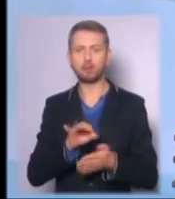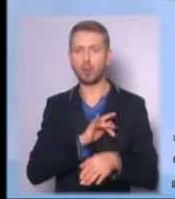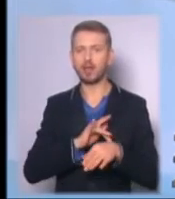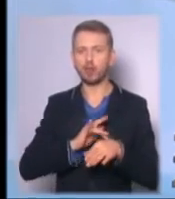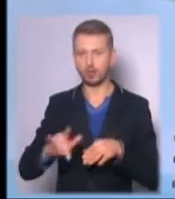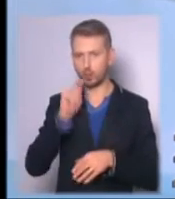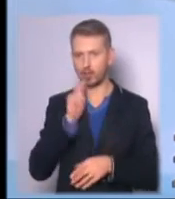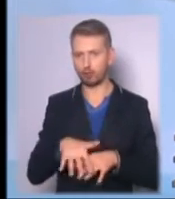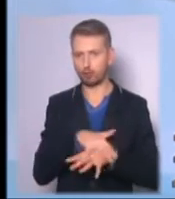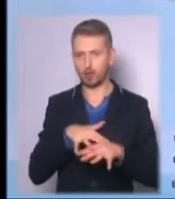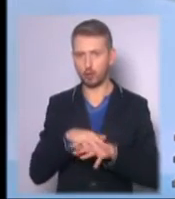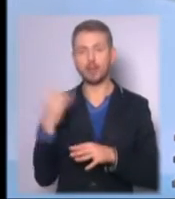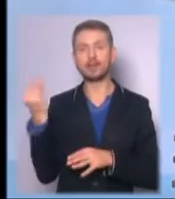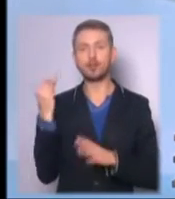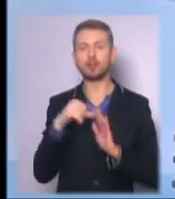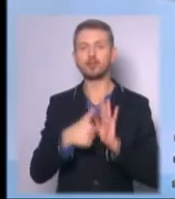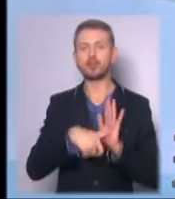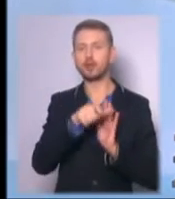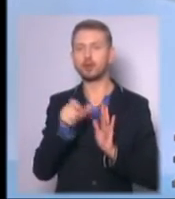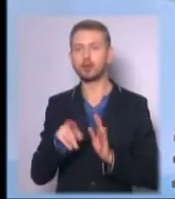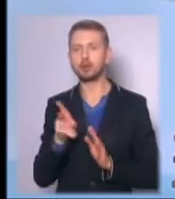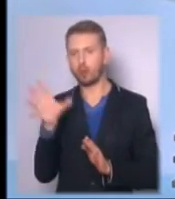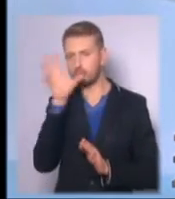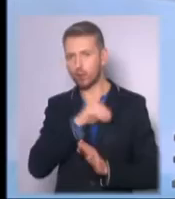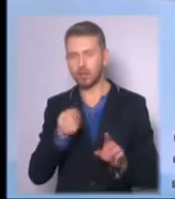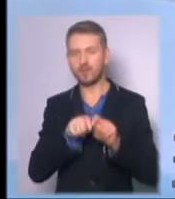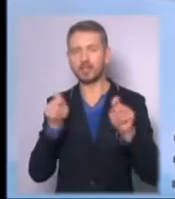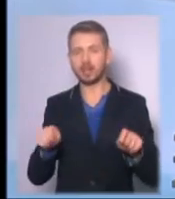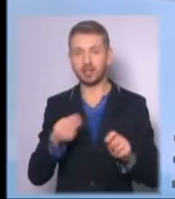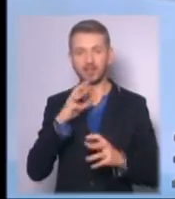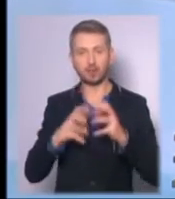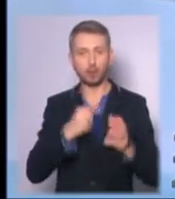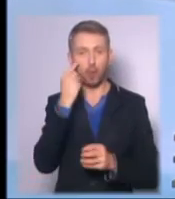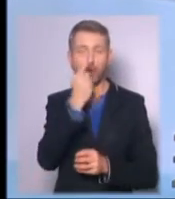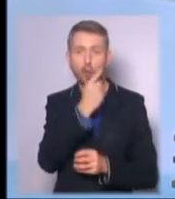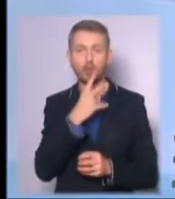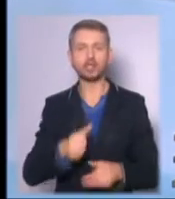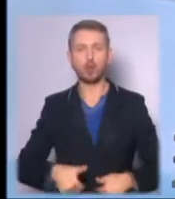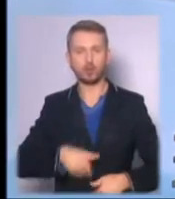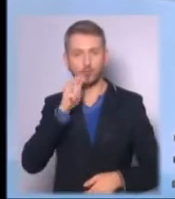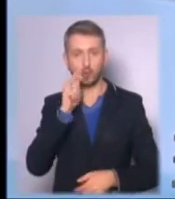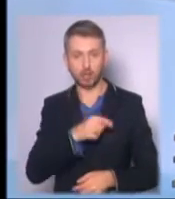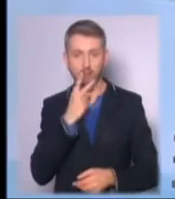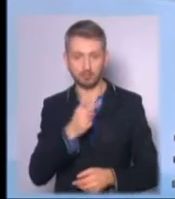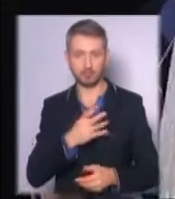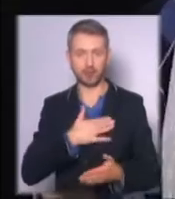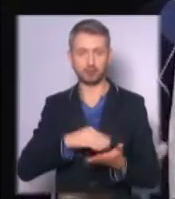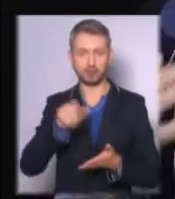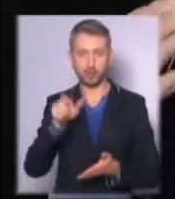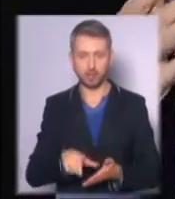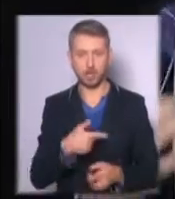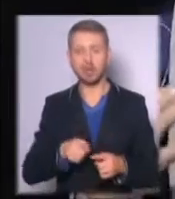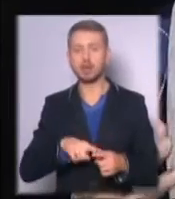історіями 16 людей, які змогли відкрити світові очі на голод в Україні, познайомилась Олександра Роздорожна. Це